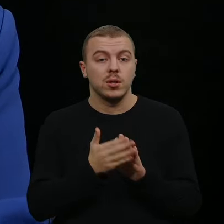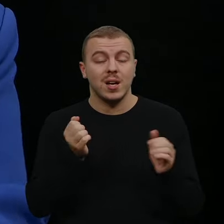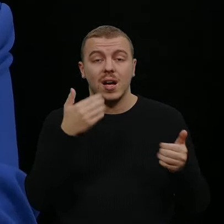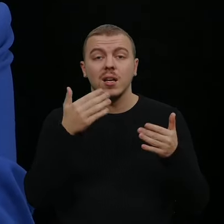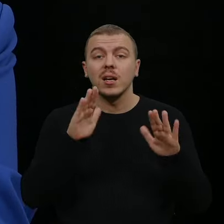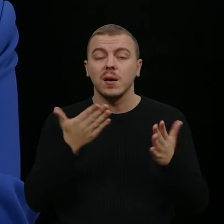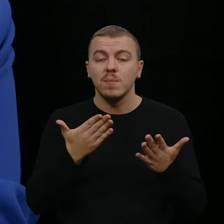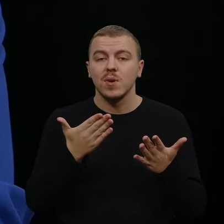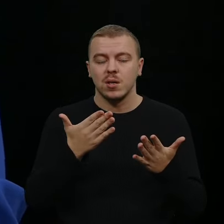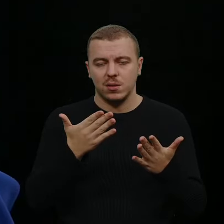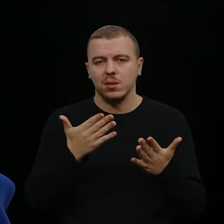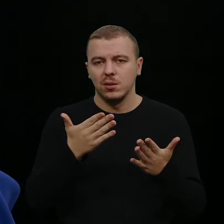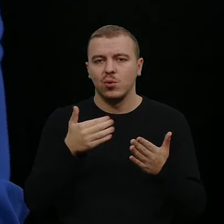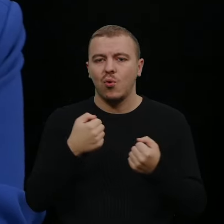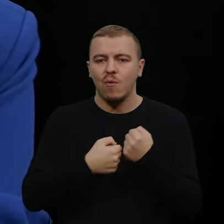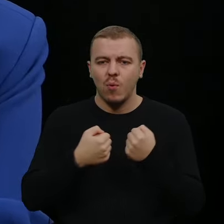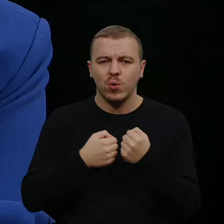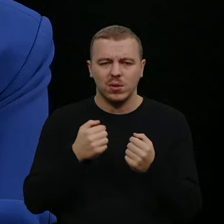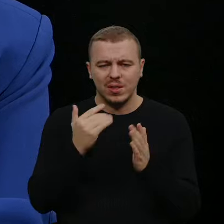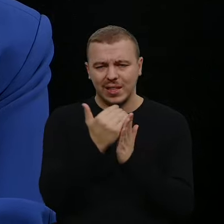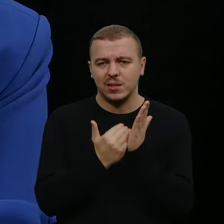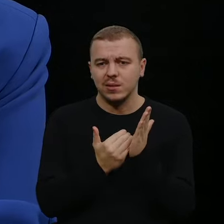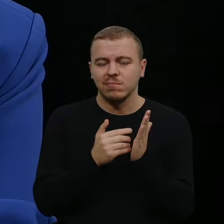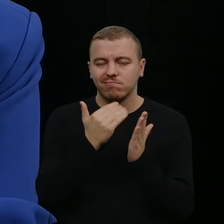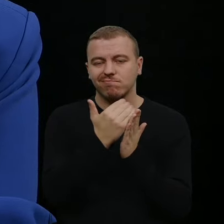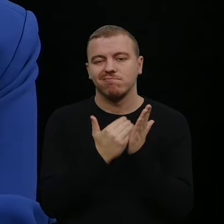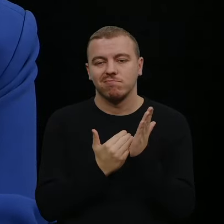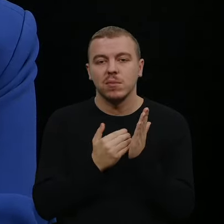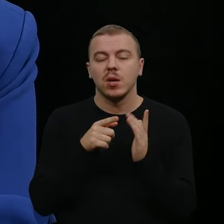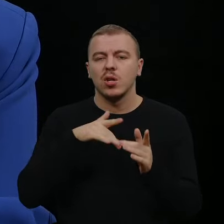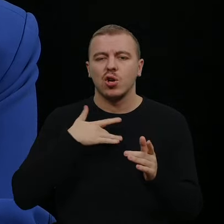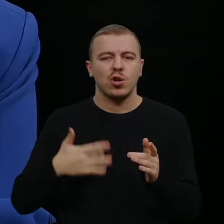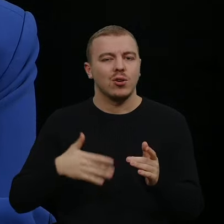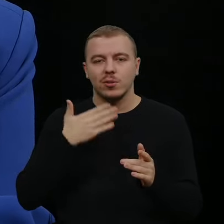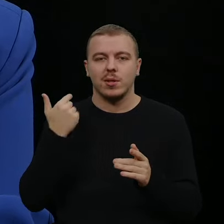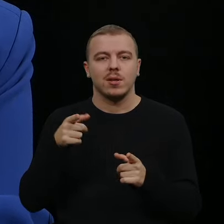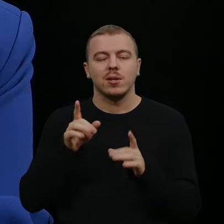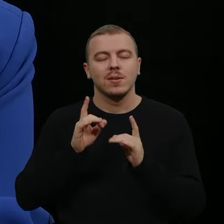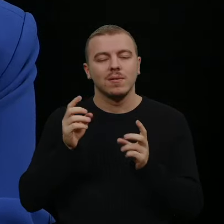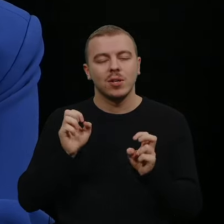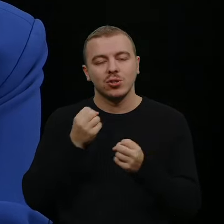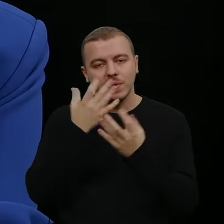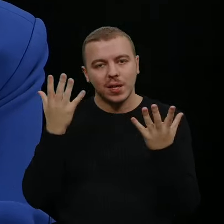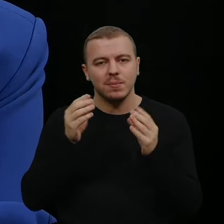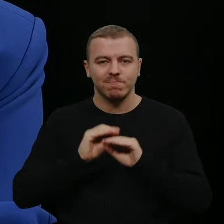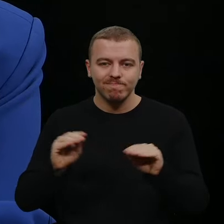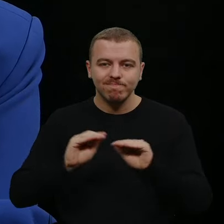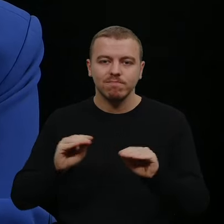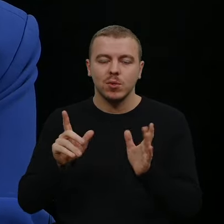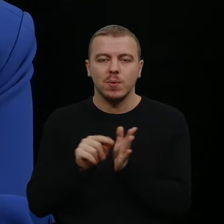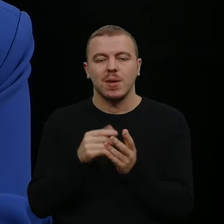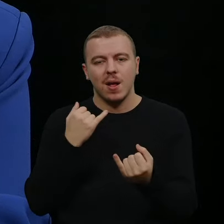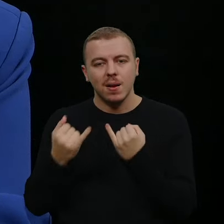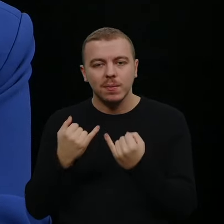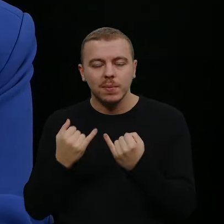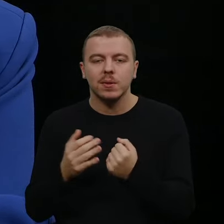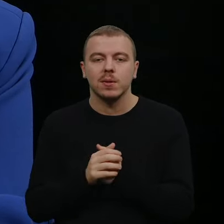reikėtų kovoti su šita problema, ten nėra jokių griežtų priemonių ir ten yra labiau švietimas ir kalbėjimas, ten net yra tokie dalykai,